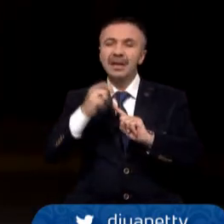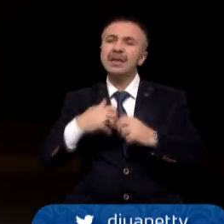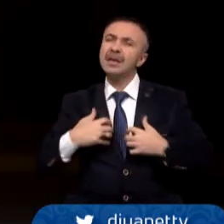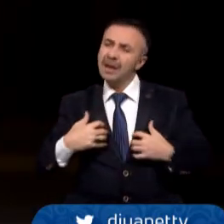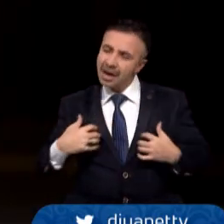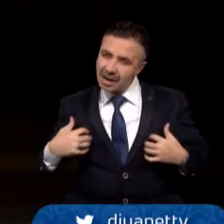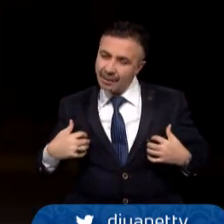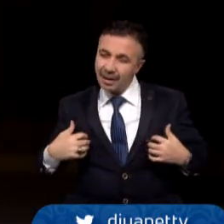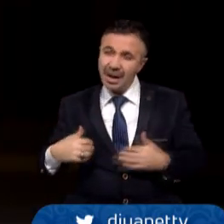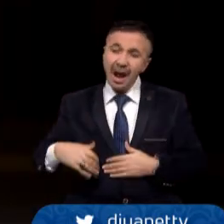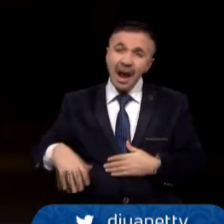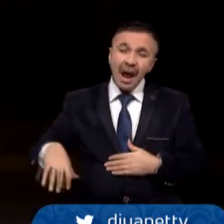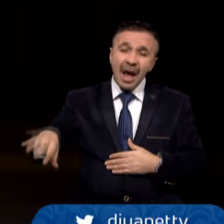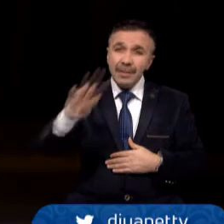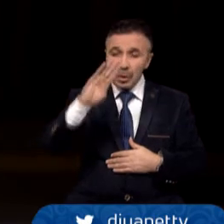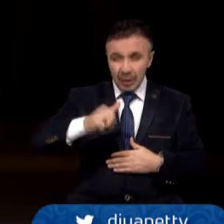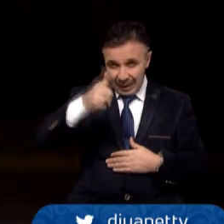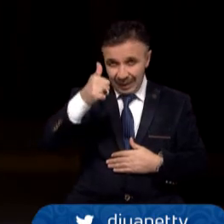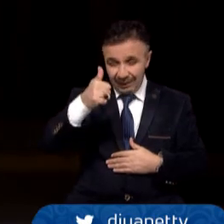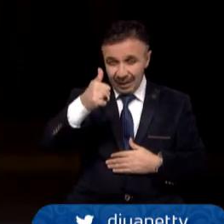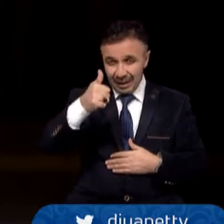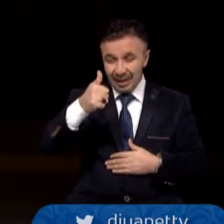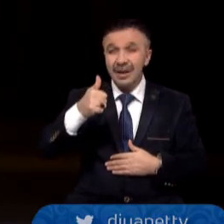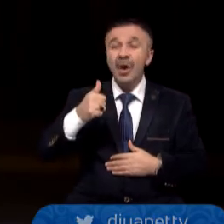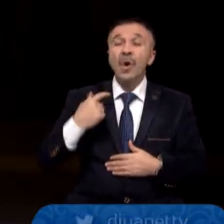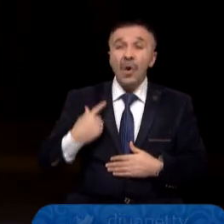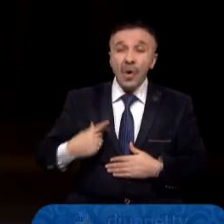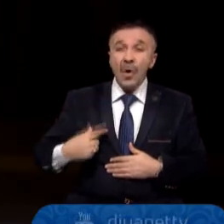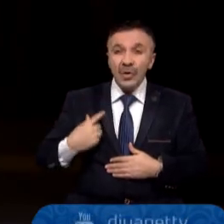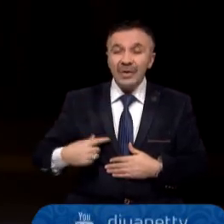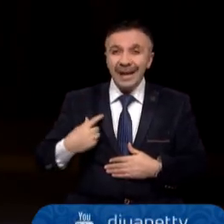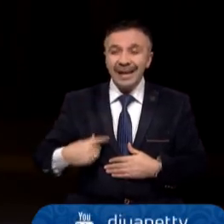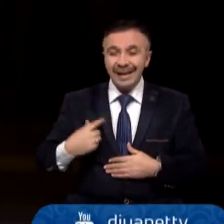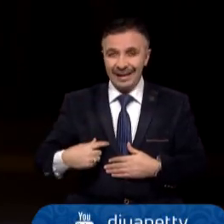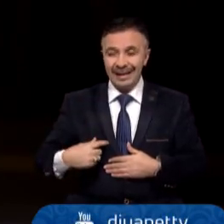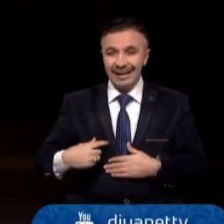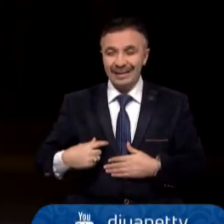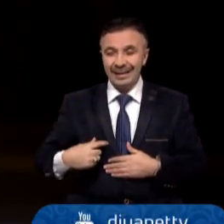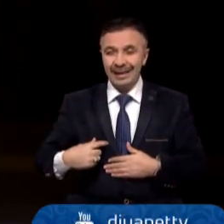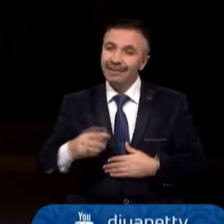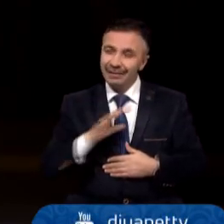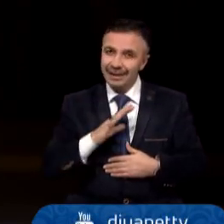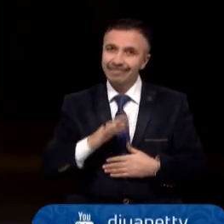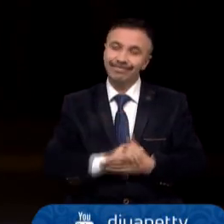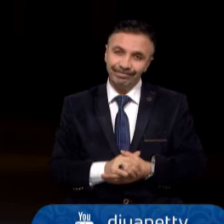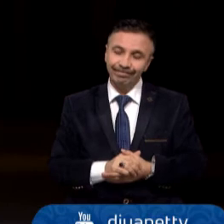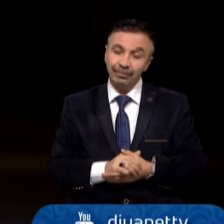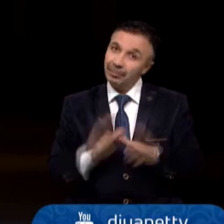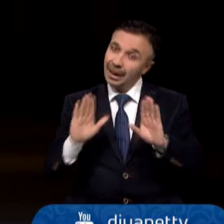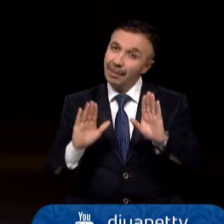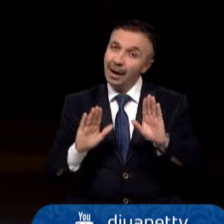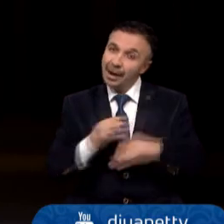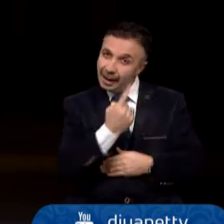esedullah her birinin mümeyyiz vasfı dediğimiz ön plana çıkan özellikler var